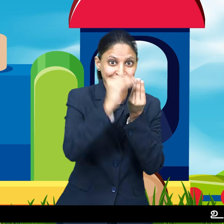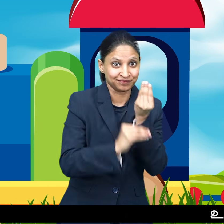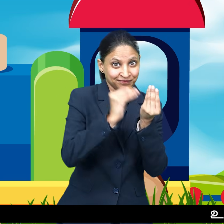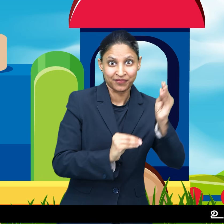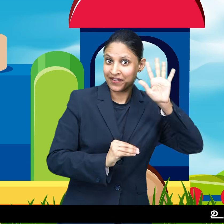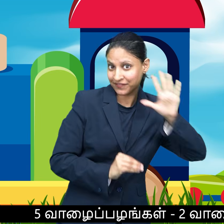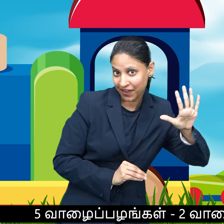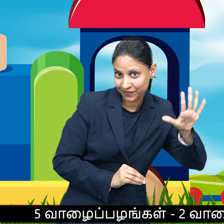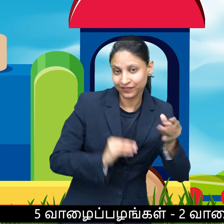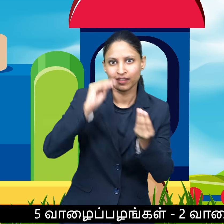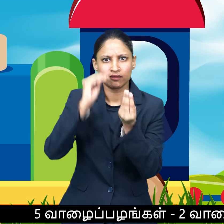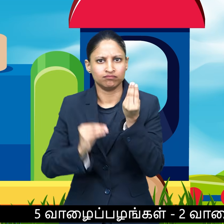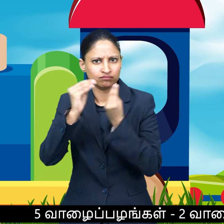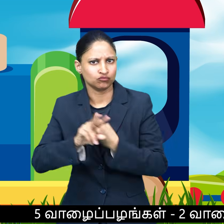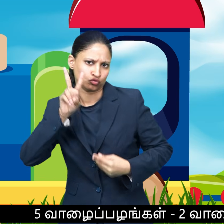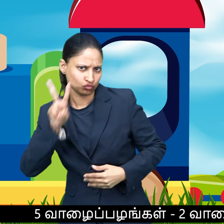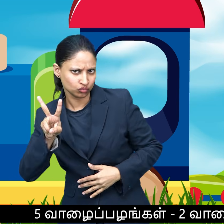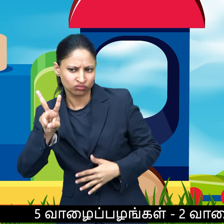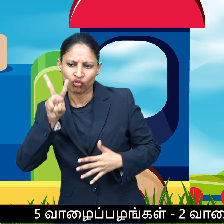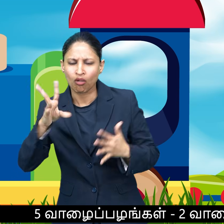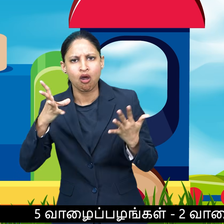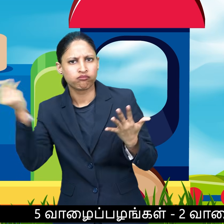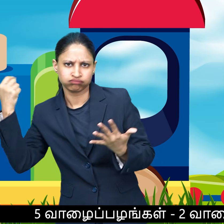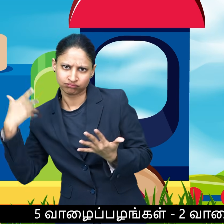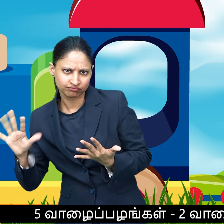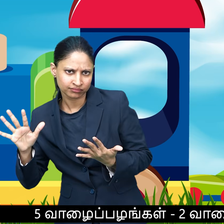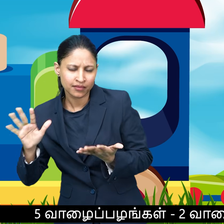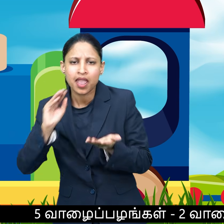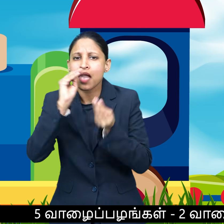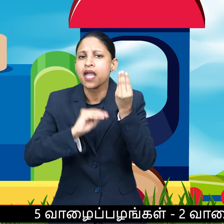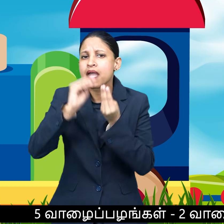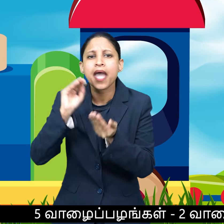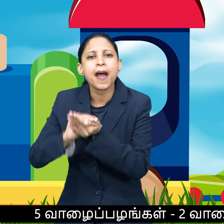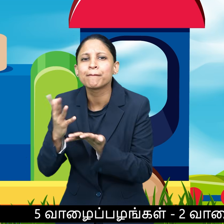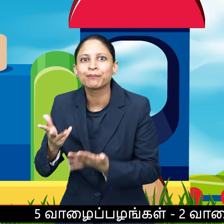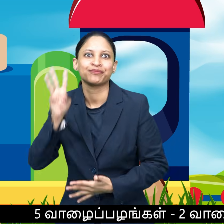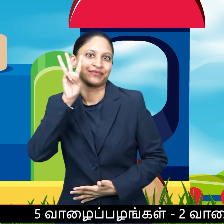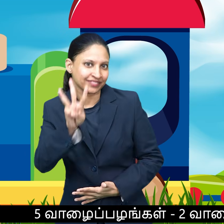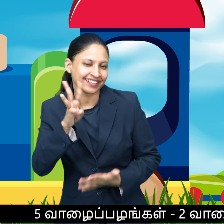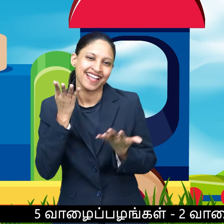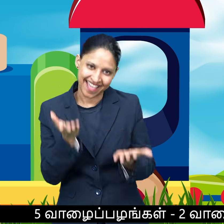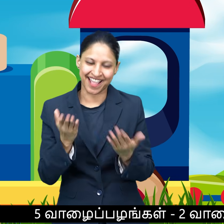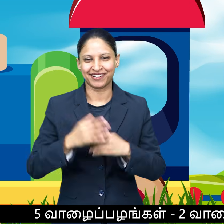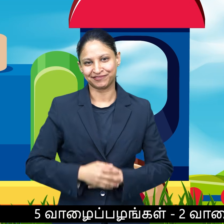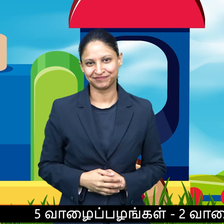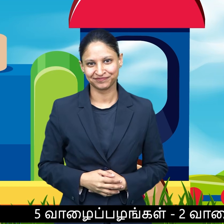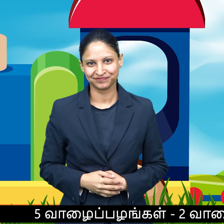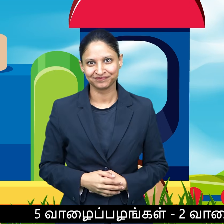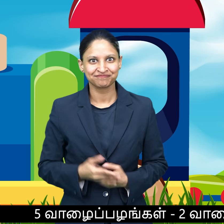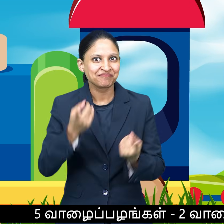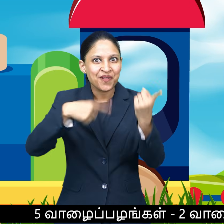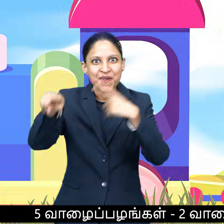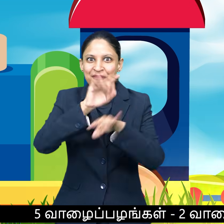உதாரணம், 5 வாழைப்பழங்கள் கழித்தல் 2 வாழைப்பழங்கள் ஈடு 3 வாழைப்பழங்கள்.